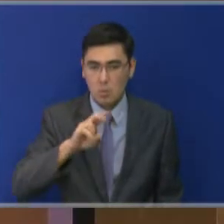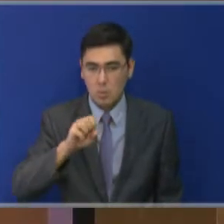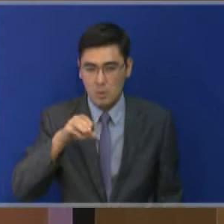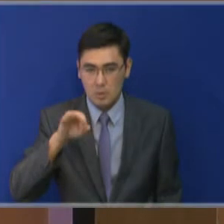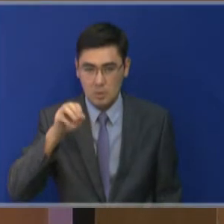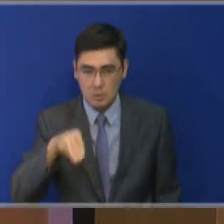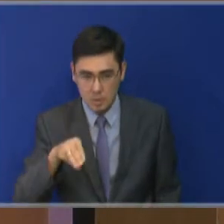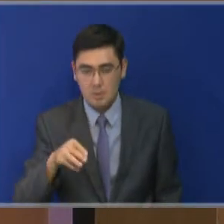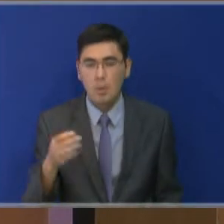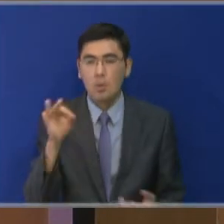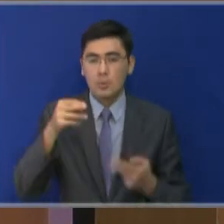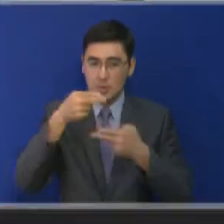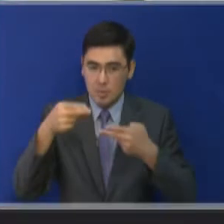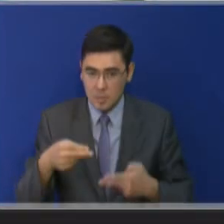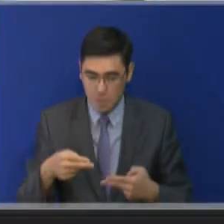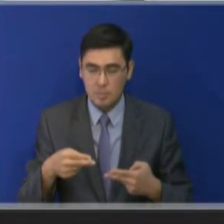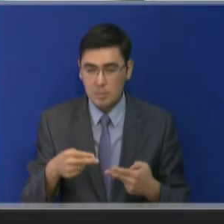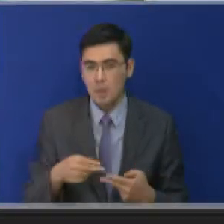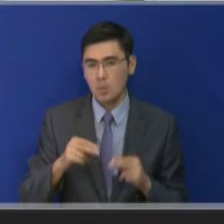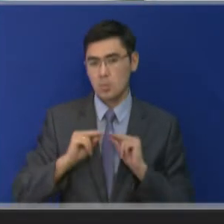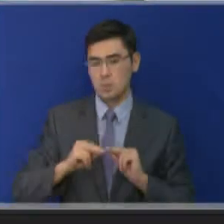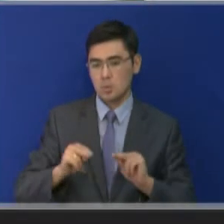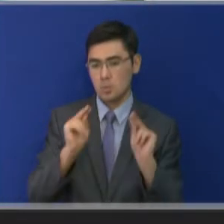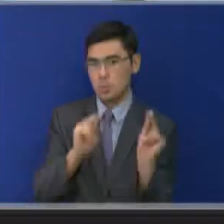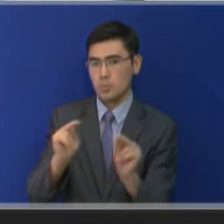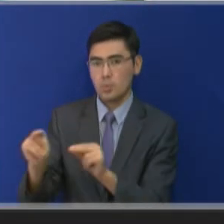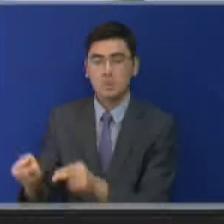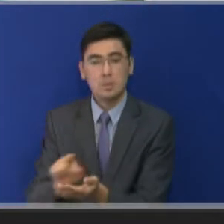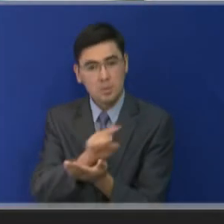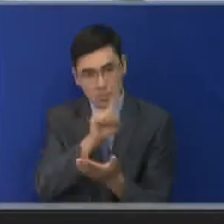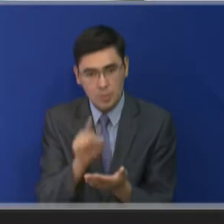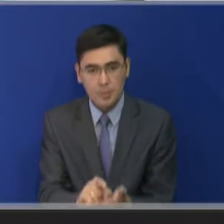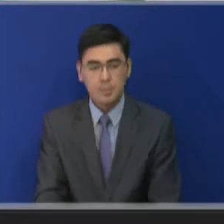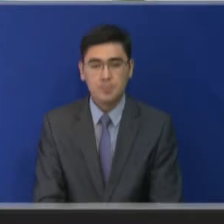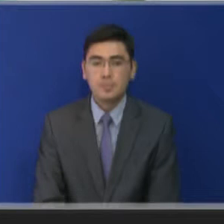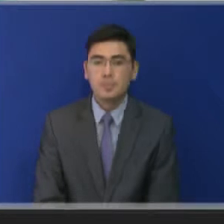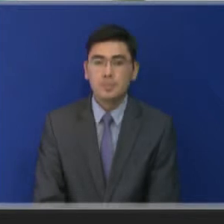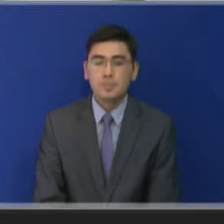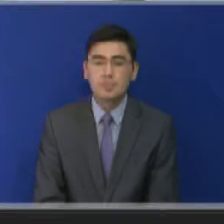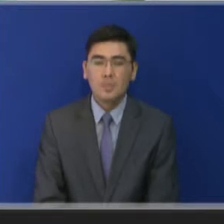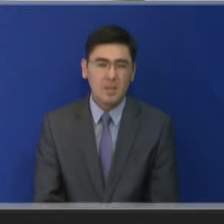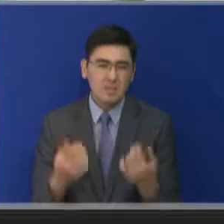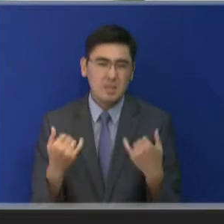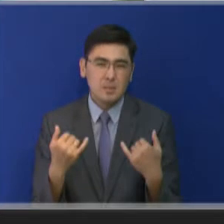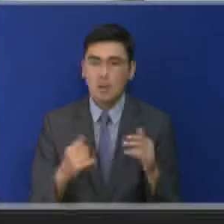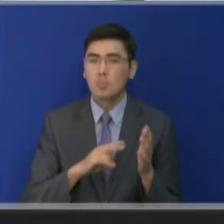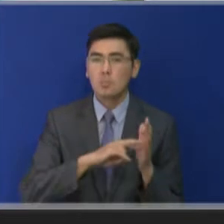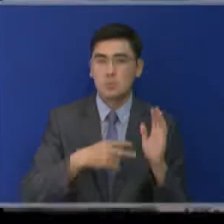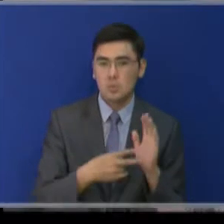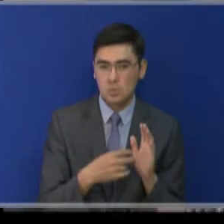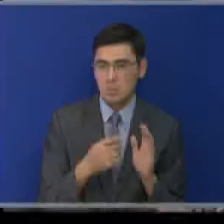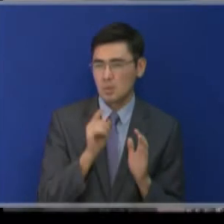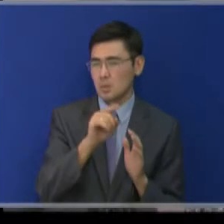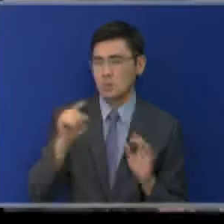көлемінде арнайы жоба қолға алынған. Проект, о котором я сейчас буду говорить, бұл жоба қазіргі уақытта 300-ден астам білім